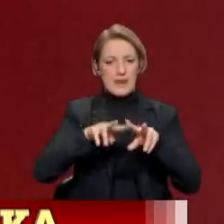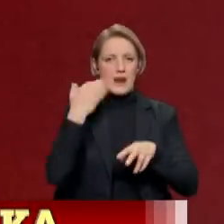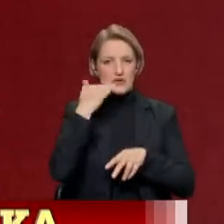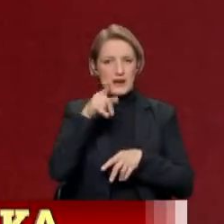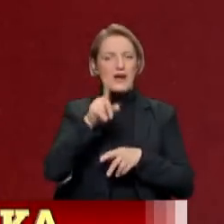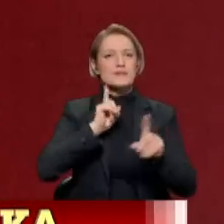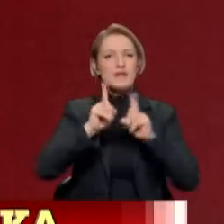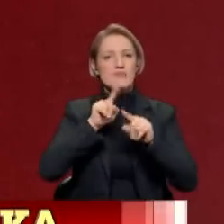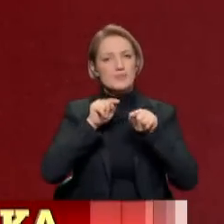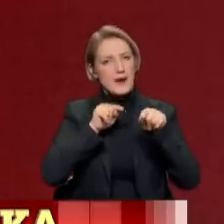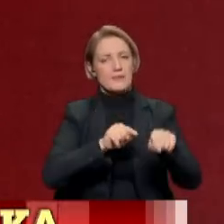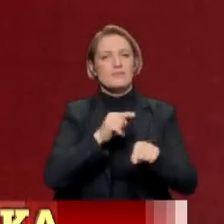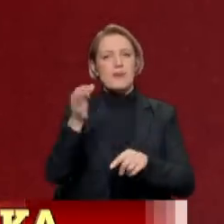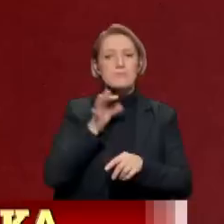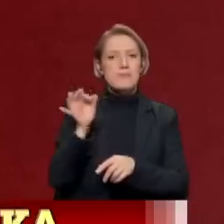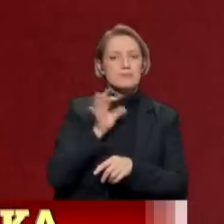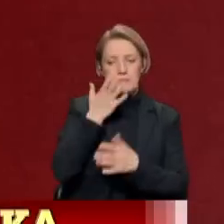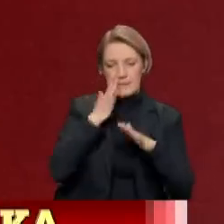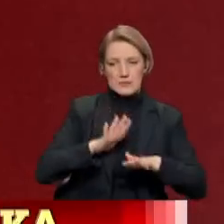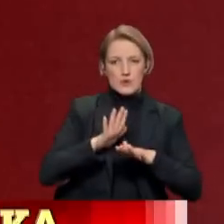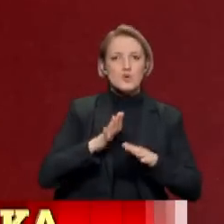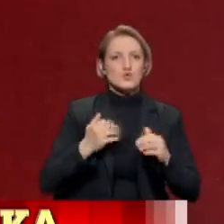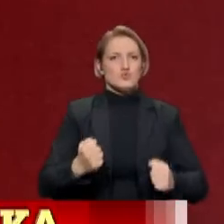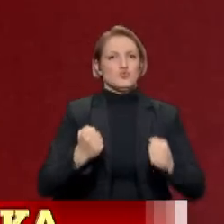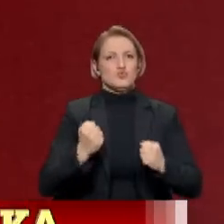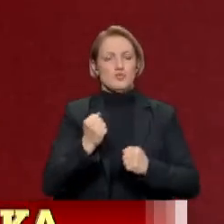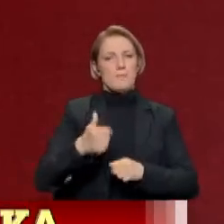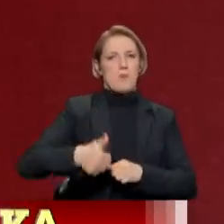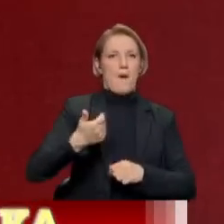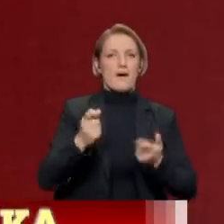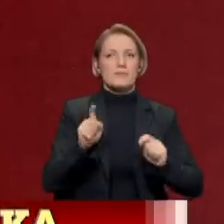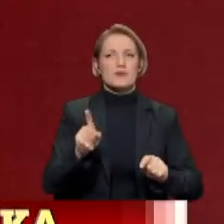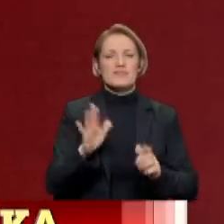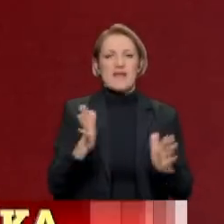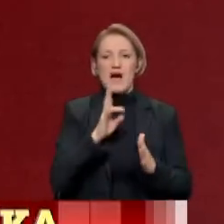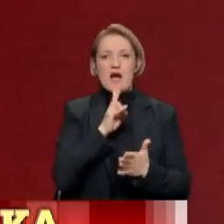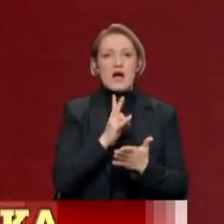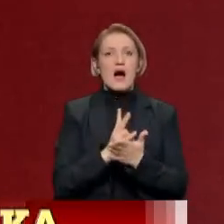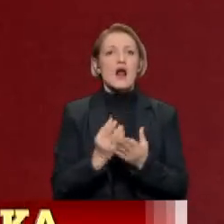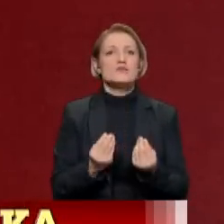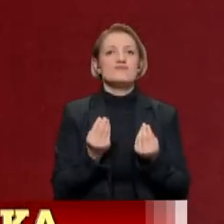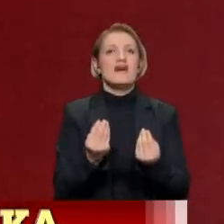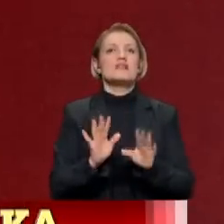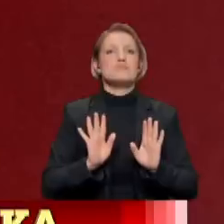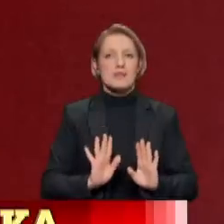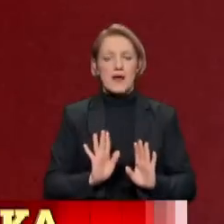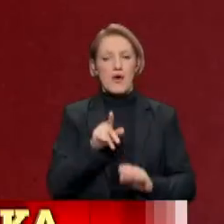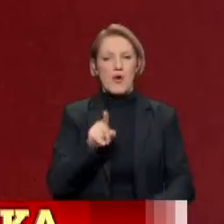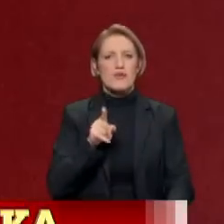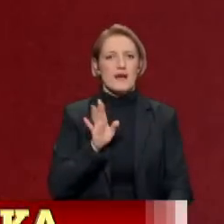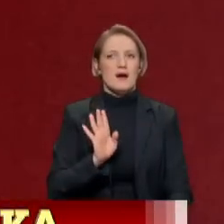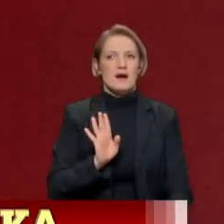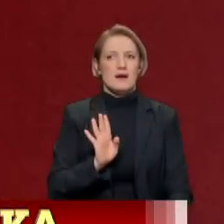davayı. Ve güçlü bir liderlik gösterdi Sayın Akşener. Daha karar verilmemiş. Orada dedi ki